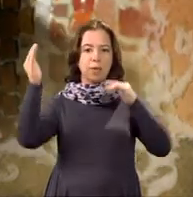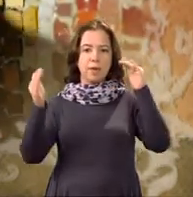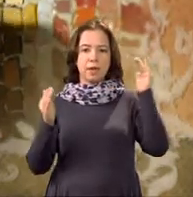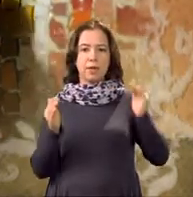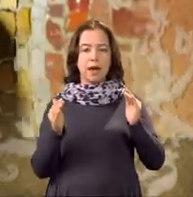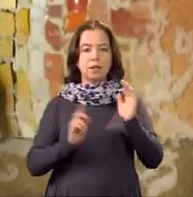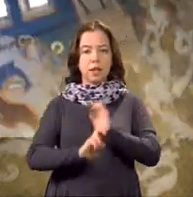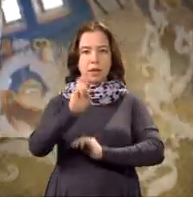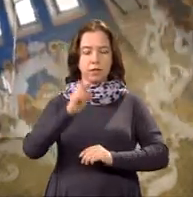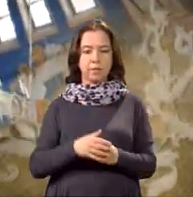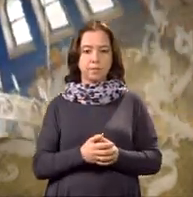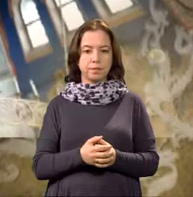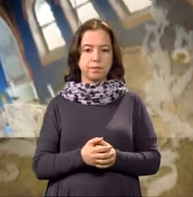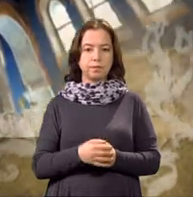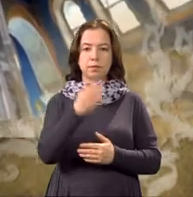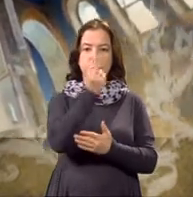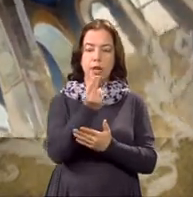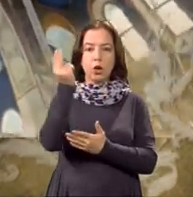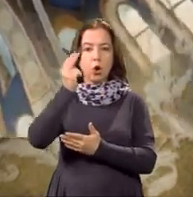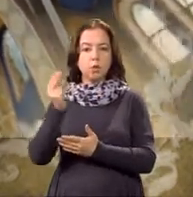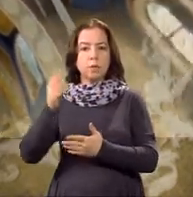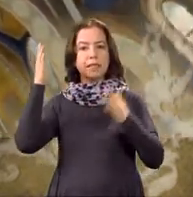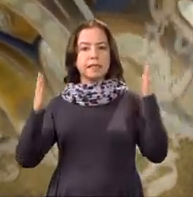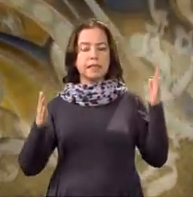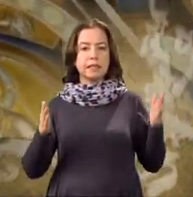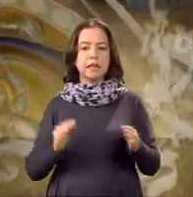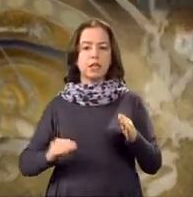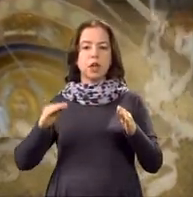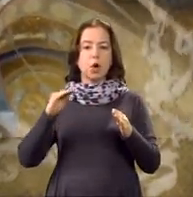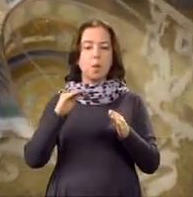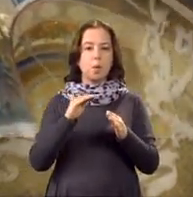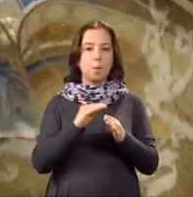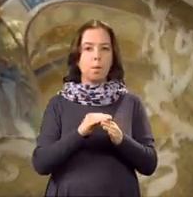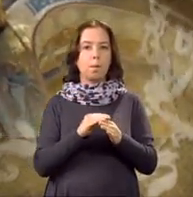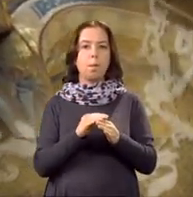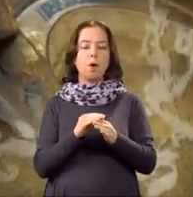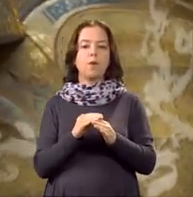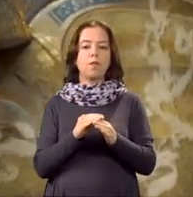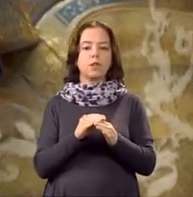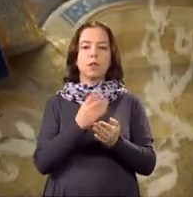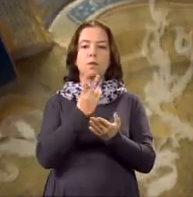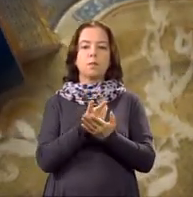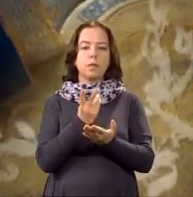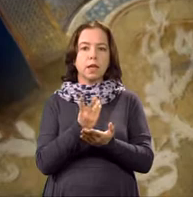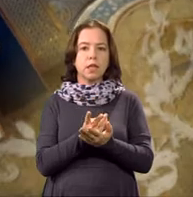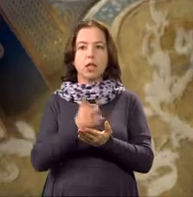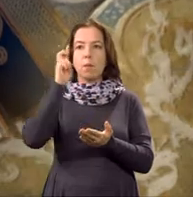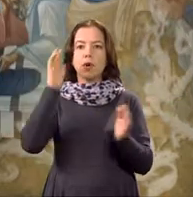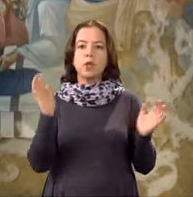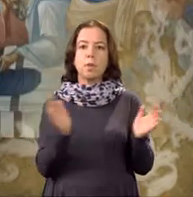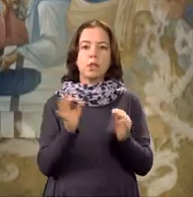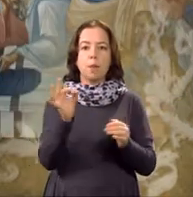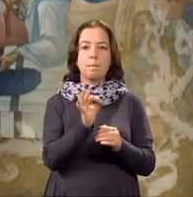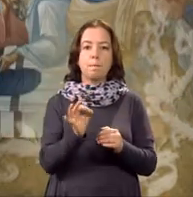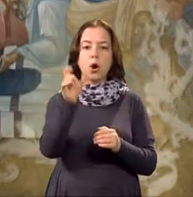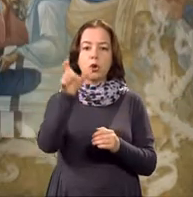церкви. Розписи стін доповнюють картину Божого піклування про земну людину. Вони